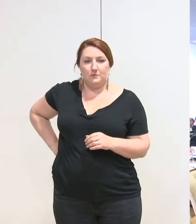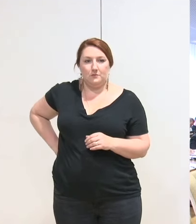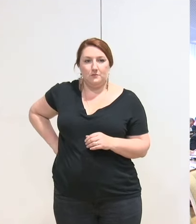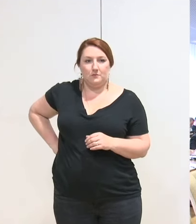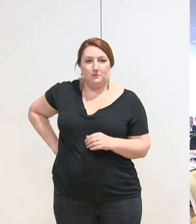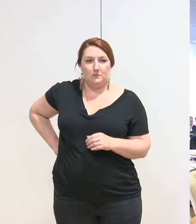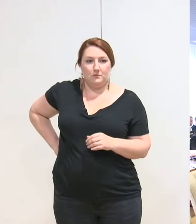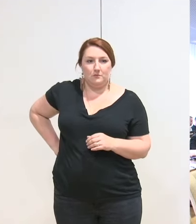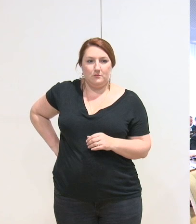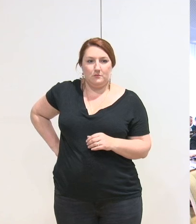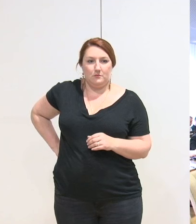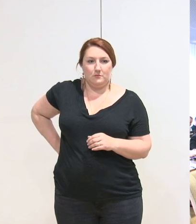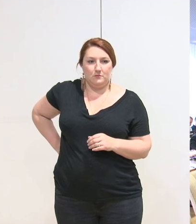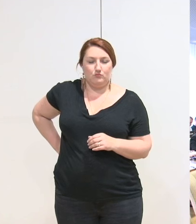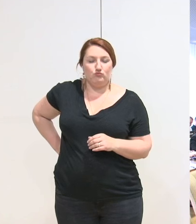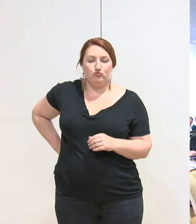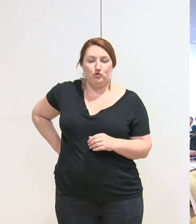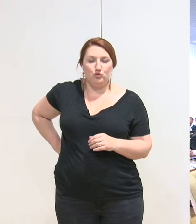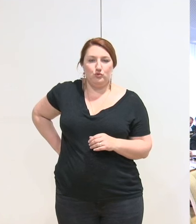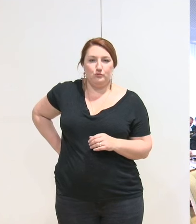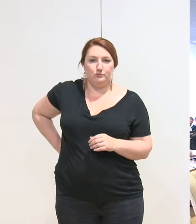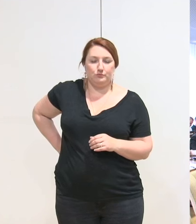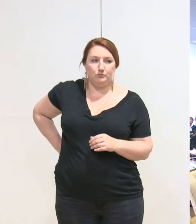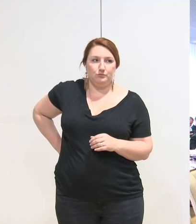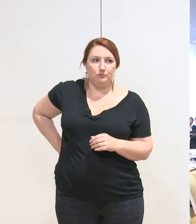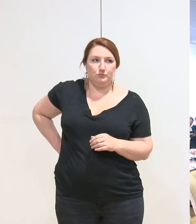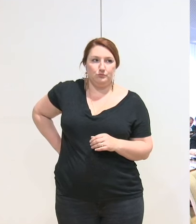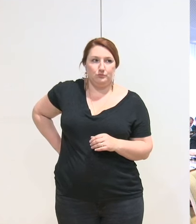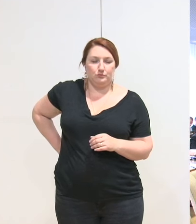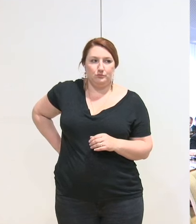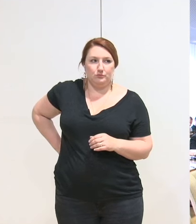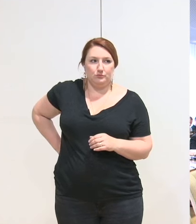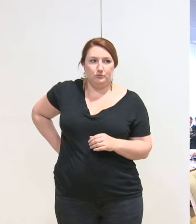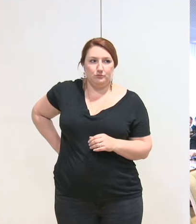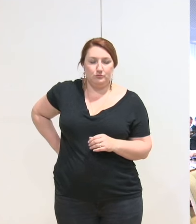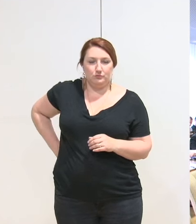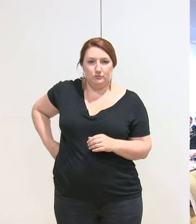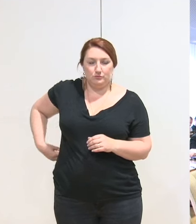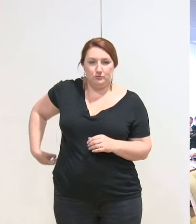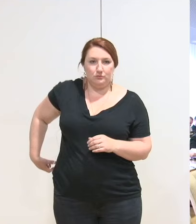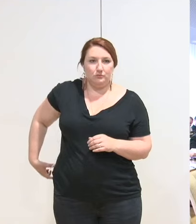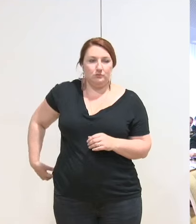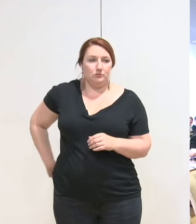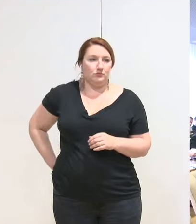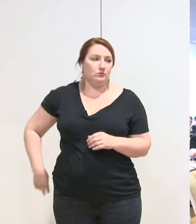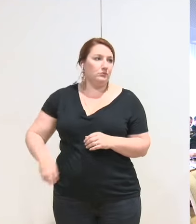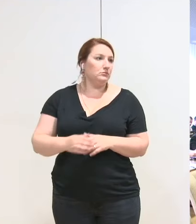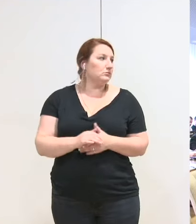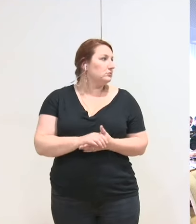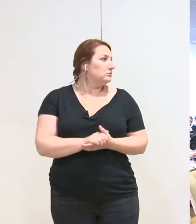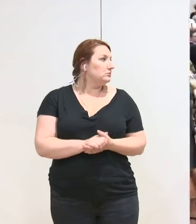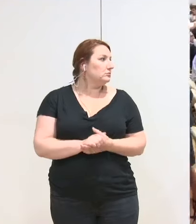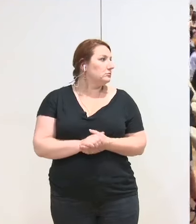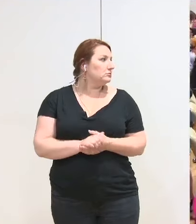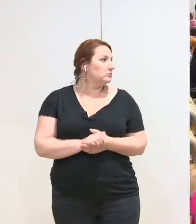bernadetteou monie Richard don PIR monsieur chamussi pour la soirée Mathieu